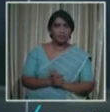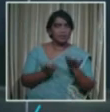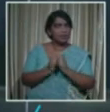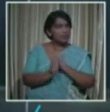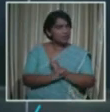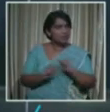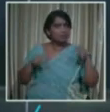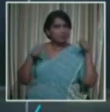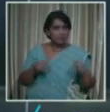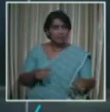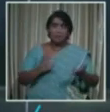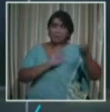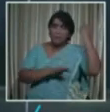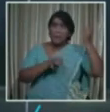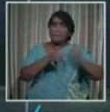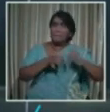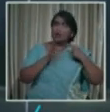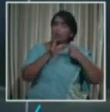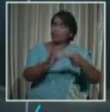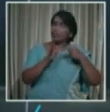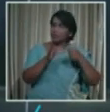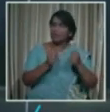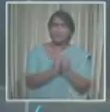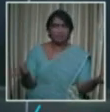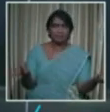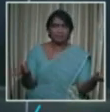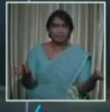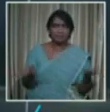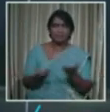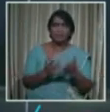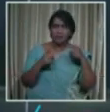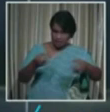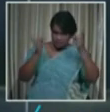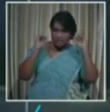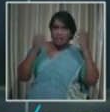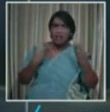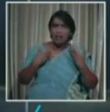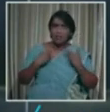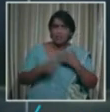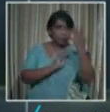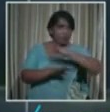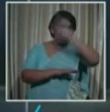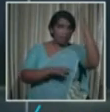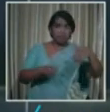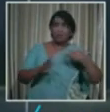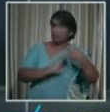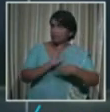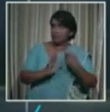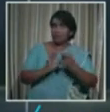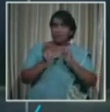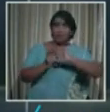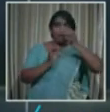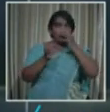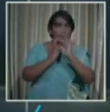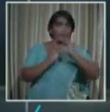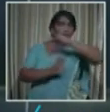මේ නිකන් අපි පරණ දාපු ප්‍රශ්න වලට උත්තර දෙදි මොකද්ද මේ කරන්නේ අපි මේ සෙල්ලමක්ද කරන්නේ ගිනි කන්දක මේ රට තියන්නේ ගිනි කන්ද උඩින් ඉඳගෙන අපි